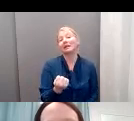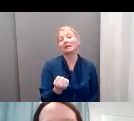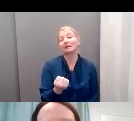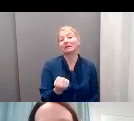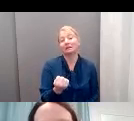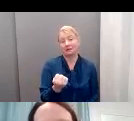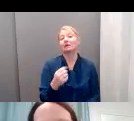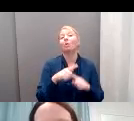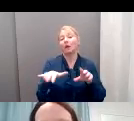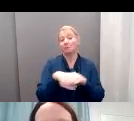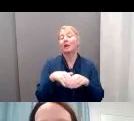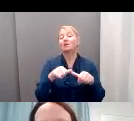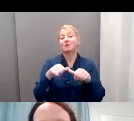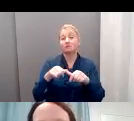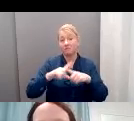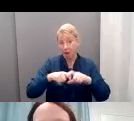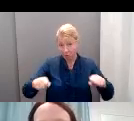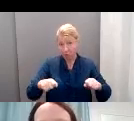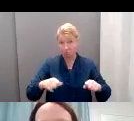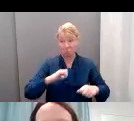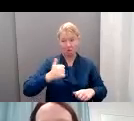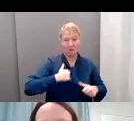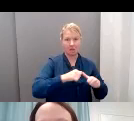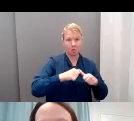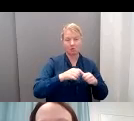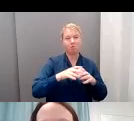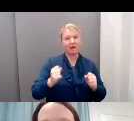egna organisationer, men som då delar en